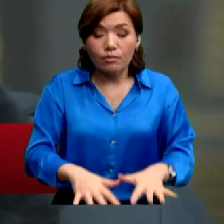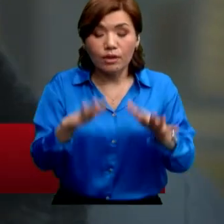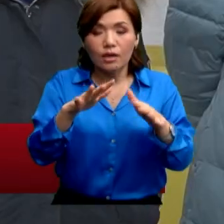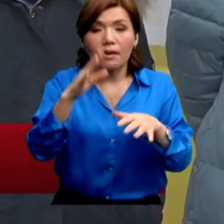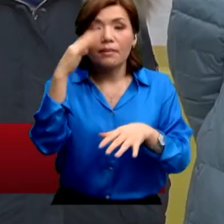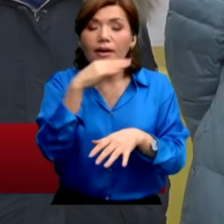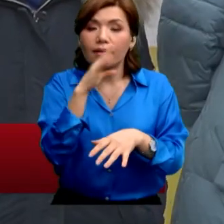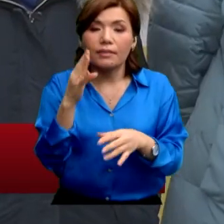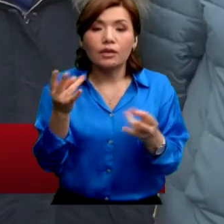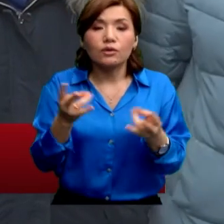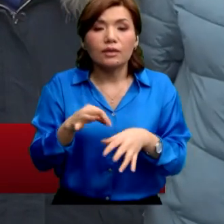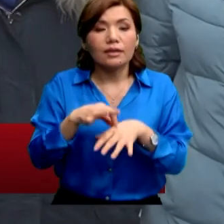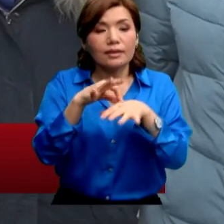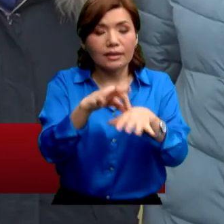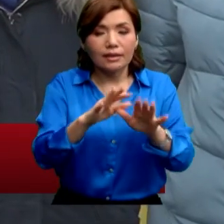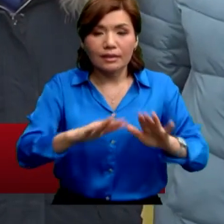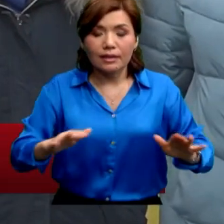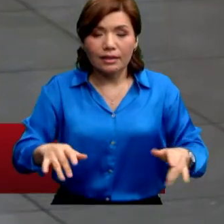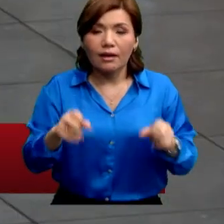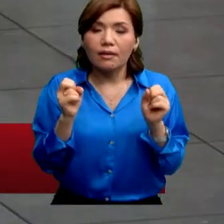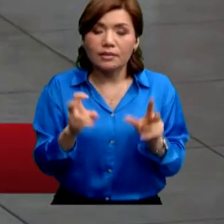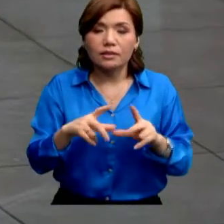Во-вторых, родители не хотят отправлять детей в